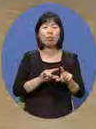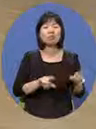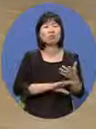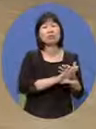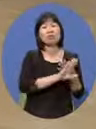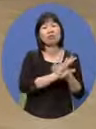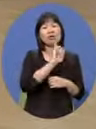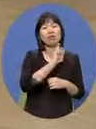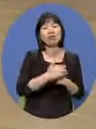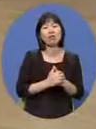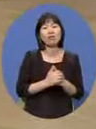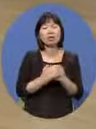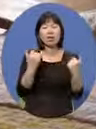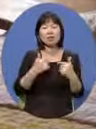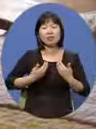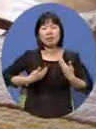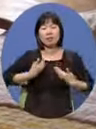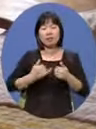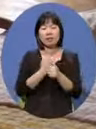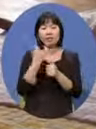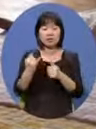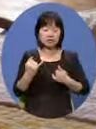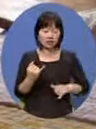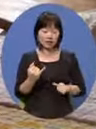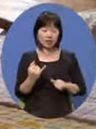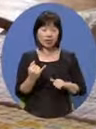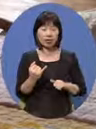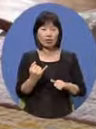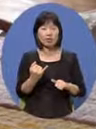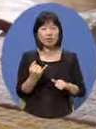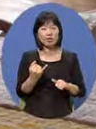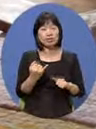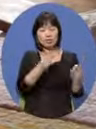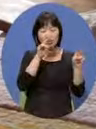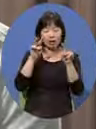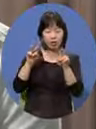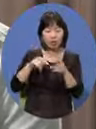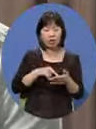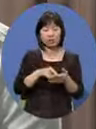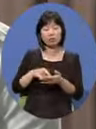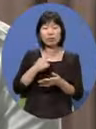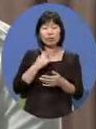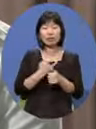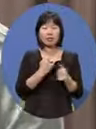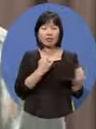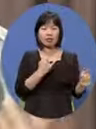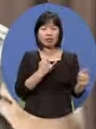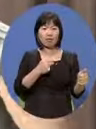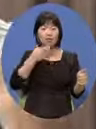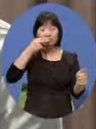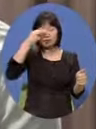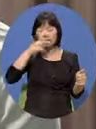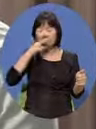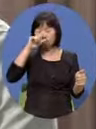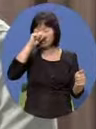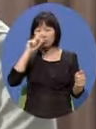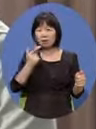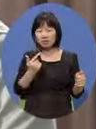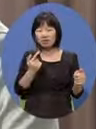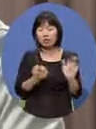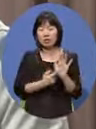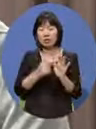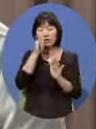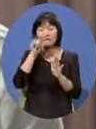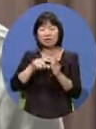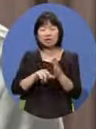달라. 늘 바쁜 아내와 아이들 속에서 외로웠던 남편. 술 마시는 거 제가 안 좋은 감정을